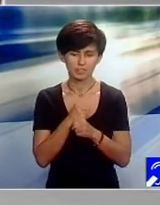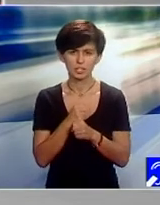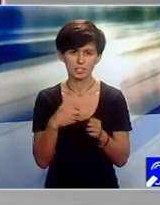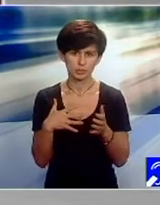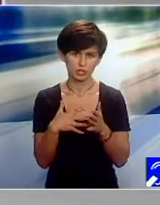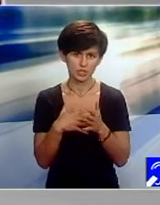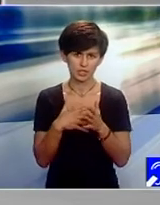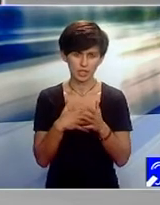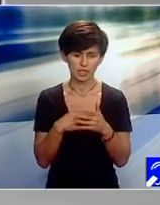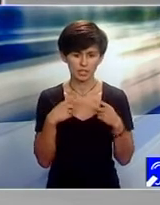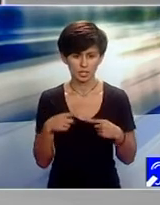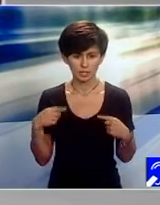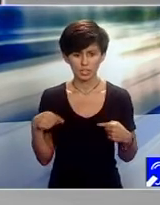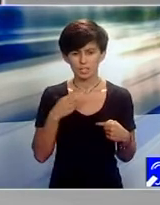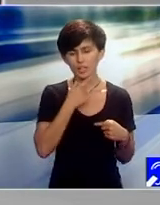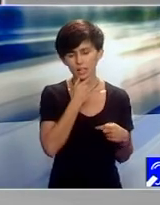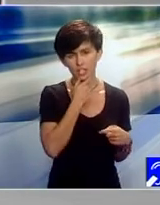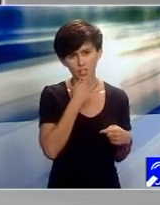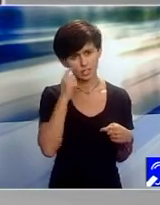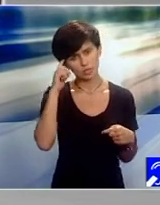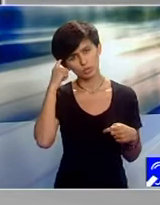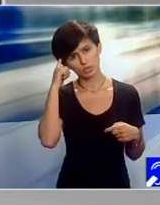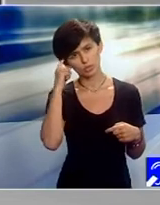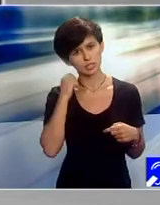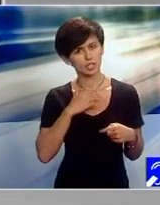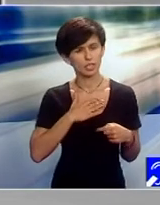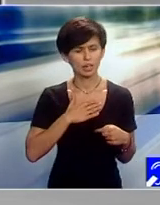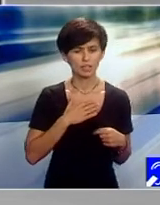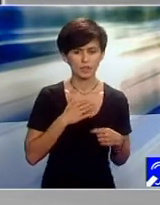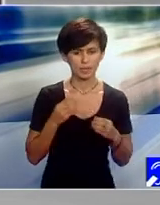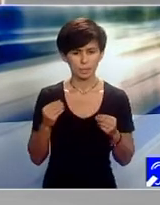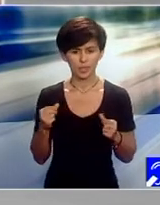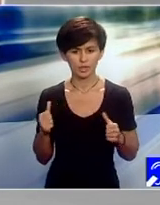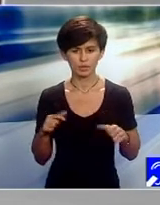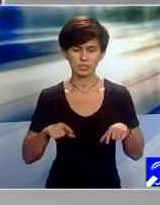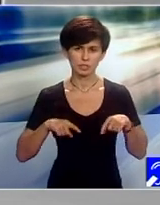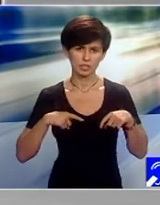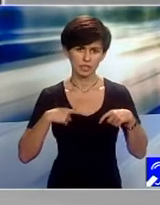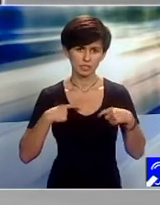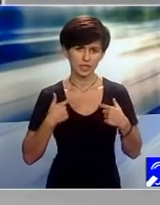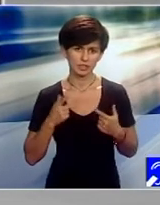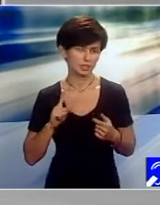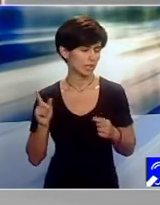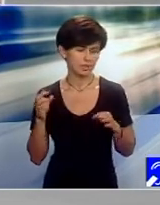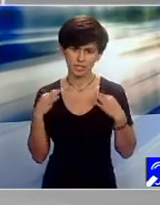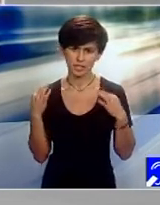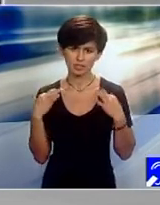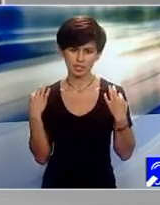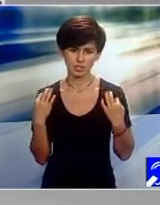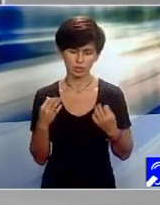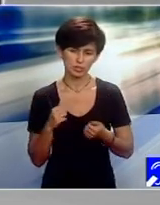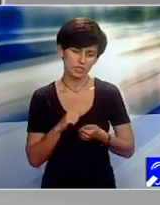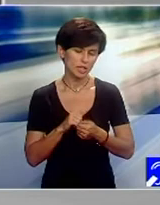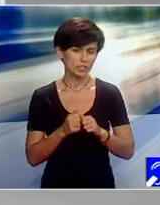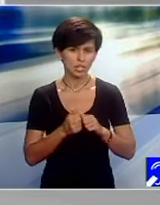puțin anuală, mai ales cunoscând că avem un stil de viață poate nesănătos, poate nesănătos sau